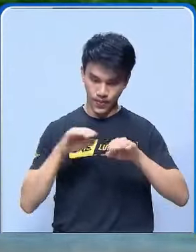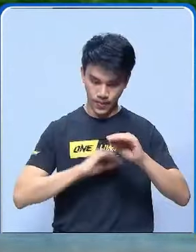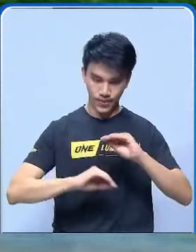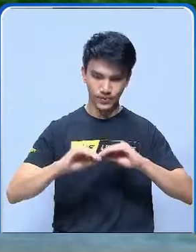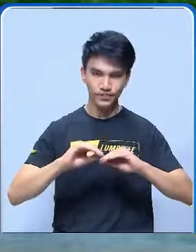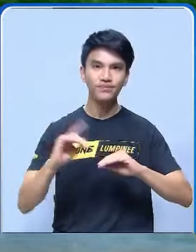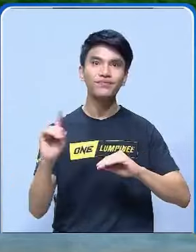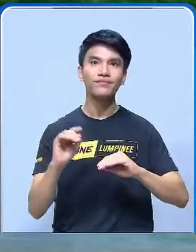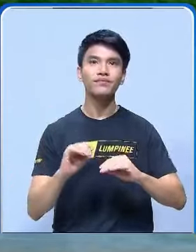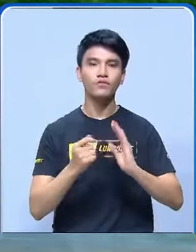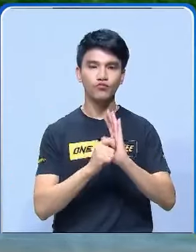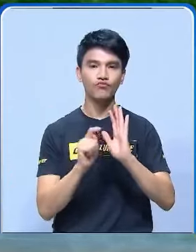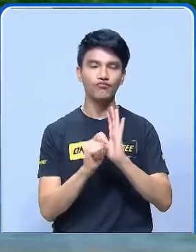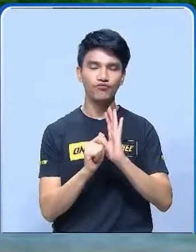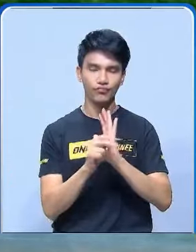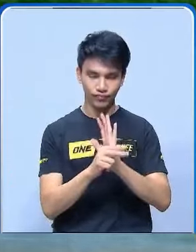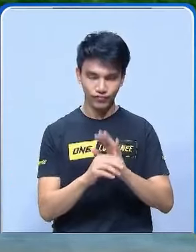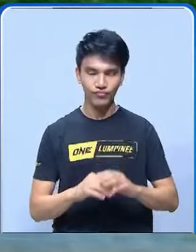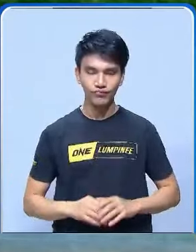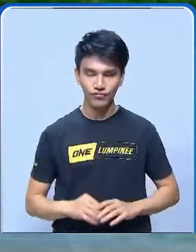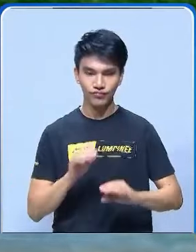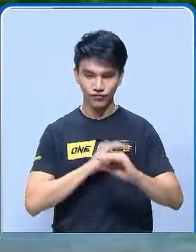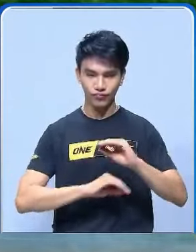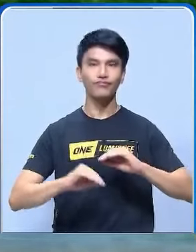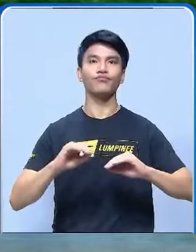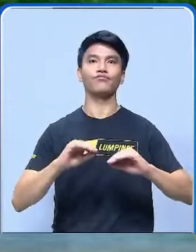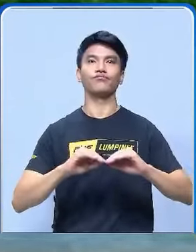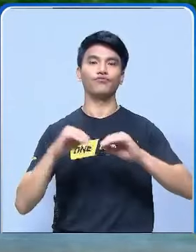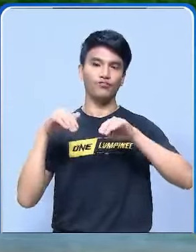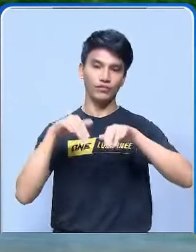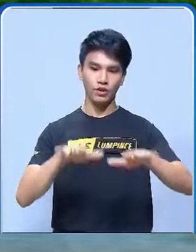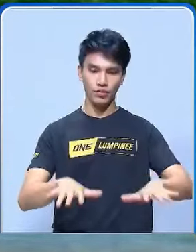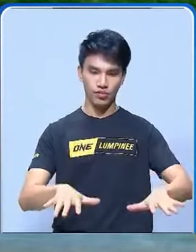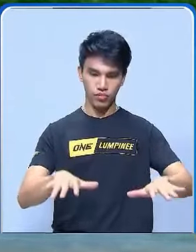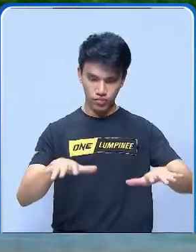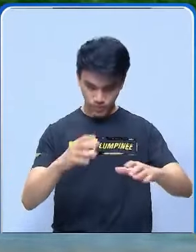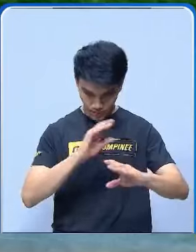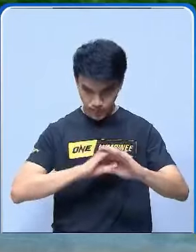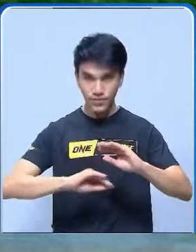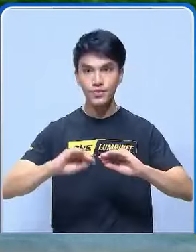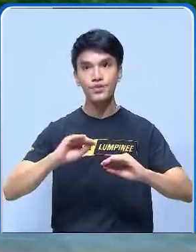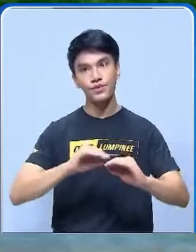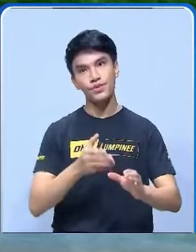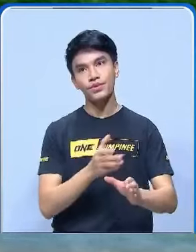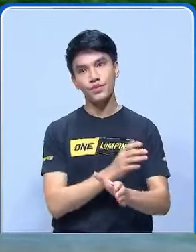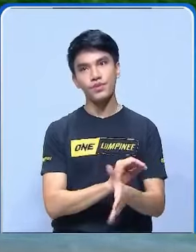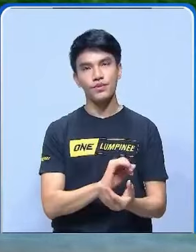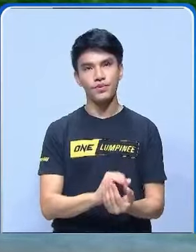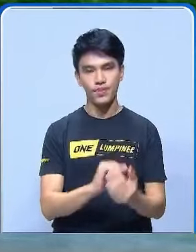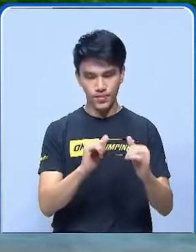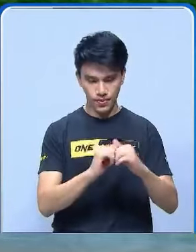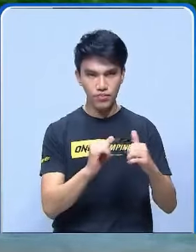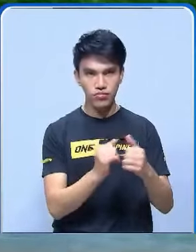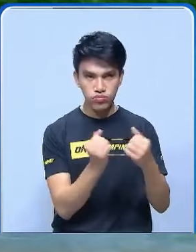ำสะแกกรังที่จังหวัดอุทัยธานีจนต้องเพิ่มการระบายน้ำไหลผ่านท้ายเขื่อนเจ้าพระยามากขึ้นจากเดิมจึงก็อาจจะมีผลกระทบนะคะ